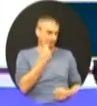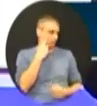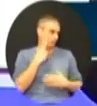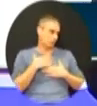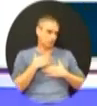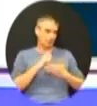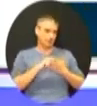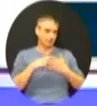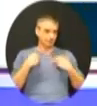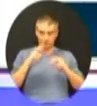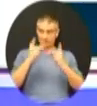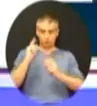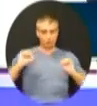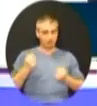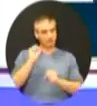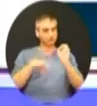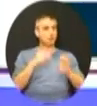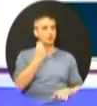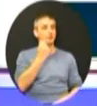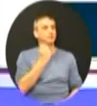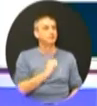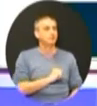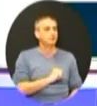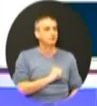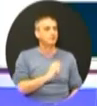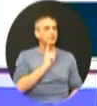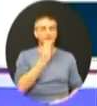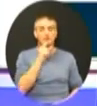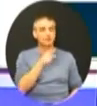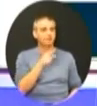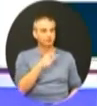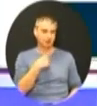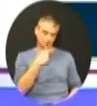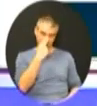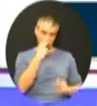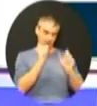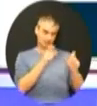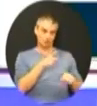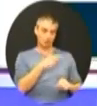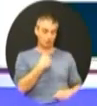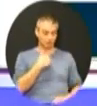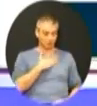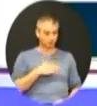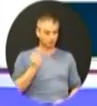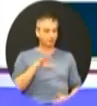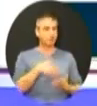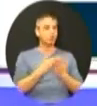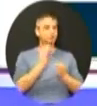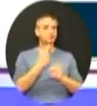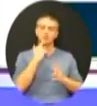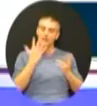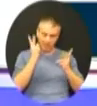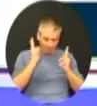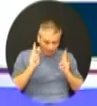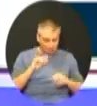בושה למשרד הביטחון שהציבור הייהה צריך להתגייס אבל את הדבר הזה אני מנסה למנוע אני רוצה שיבוא יועץ משפטי שיגיד